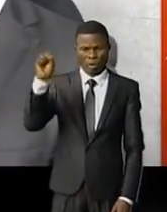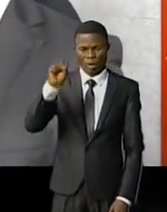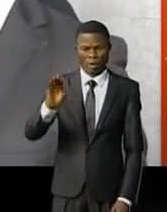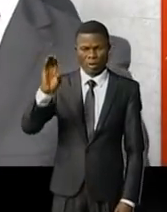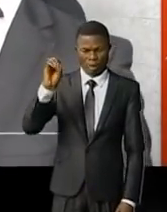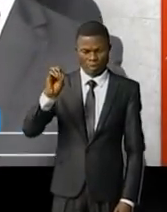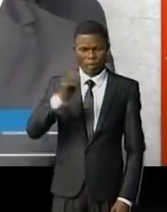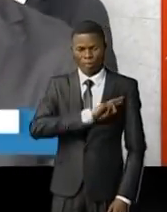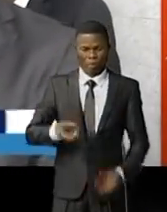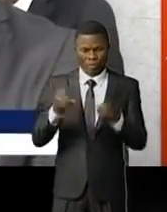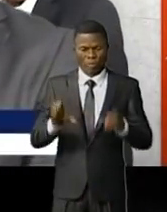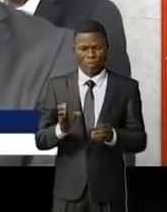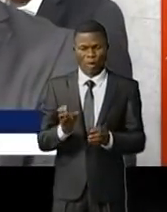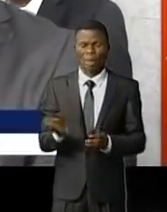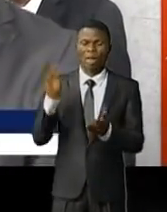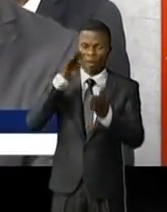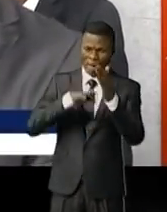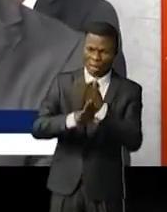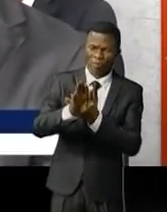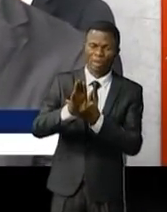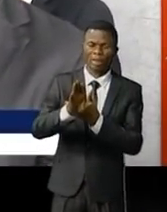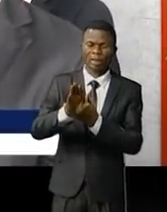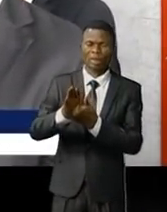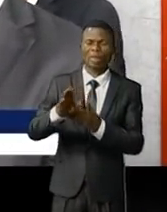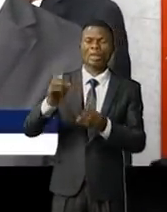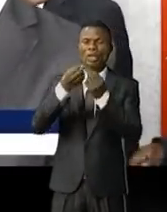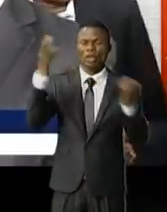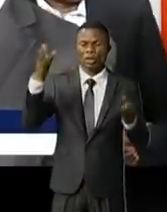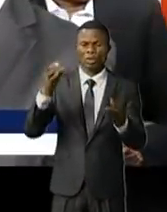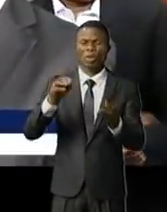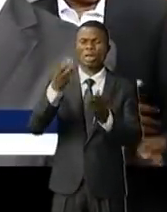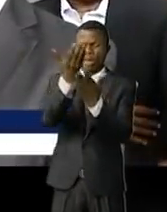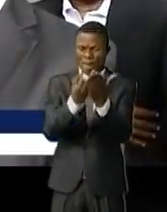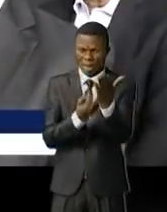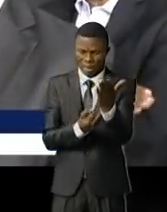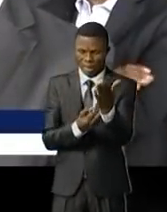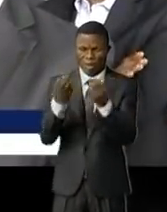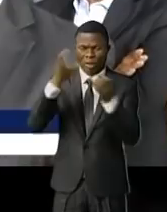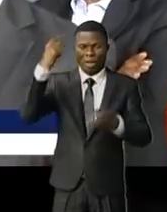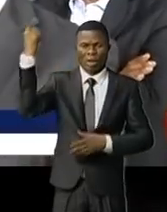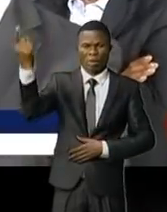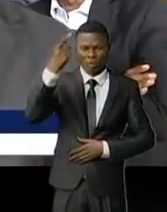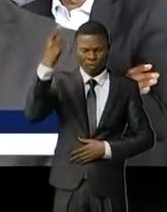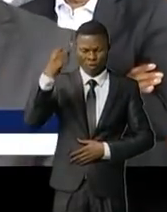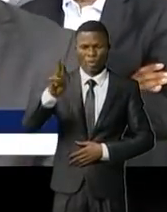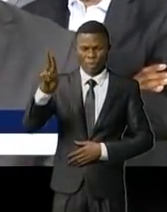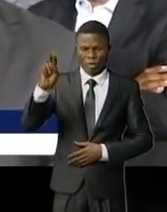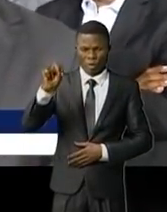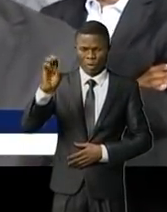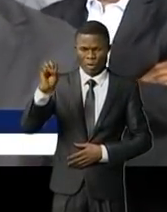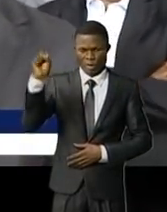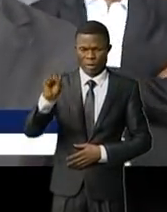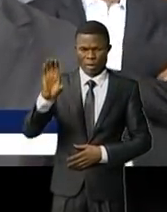besoin d'inscrire son patrimoine sur la liste indicative du patrimoine mondial de l'UNESCO. C'est la raison pour